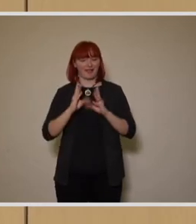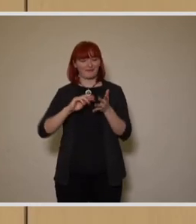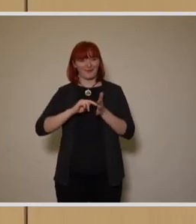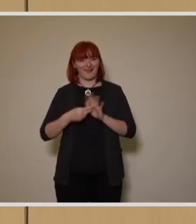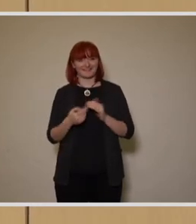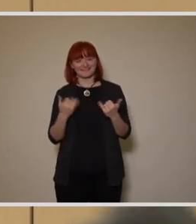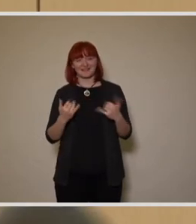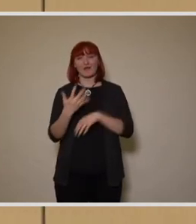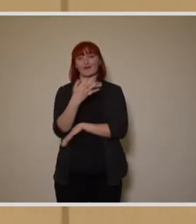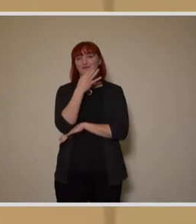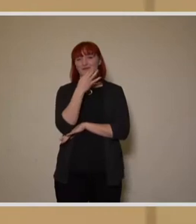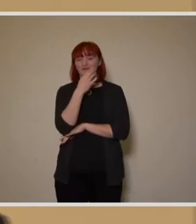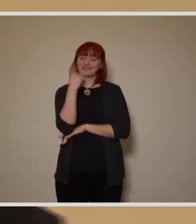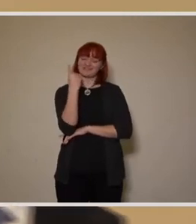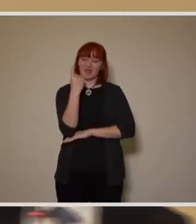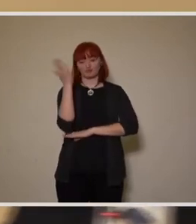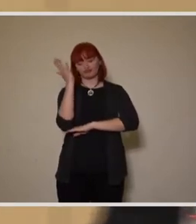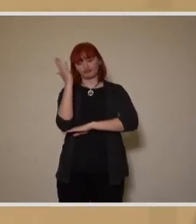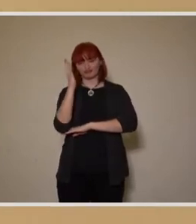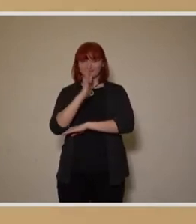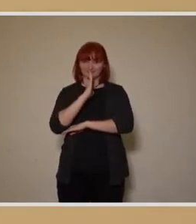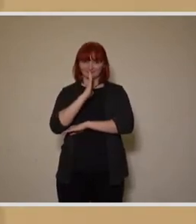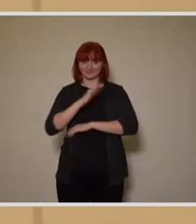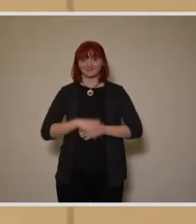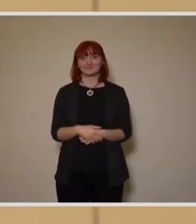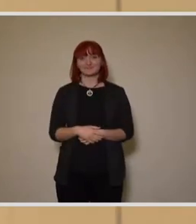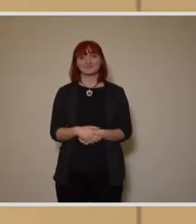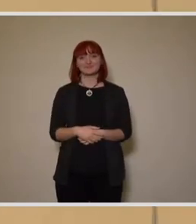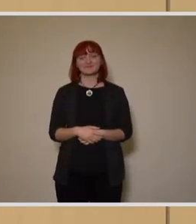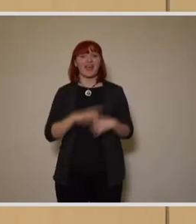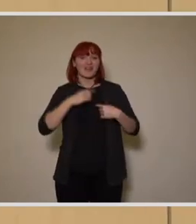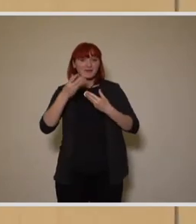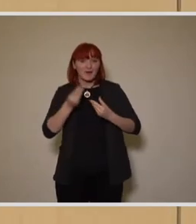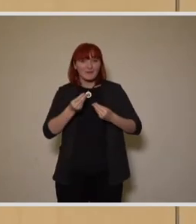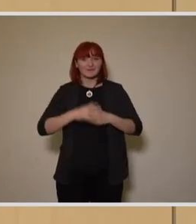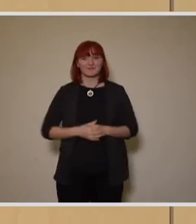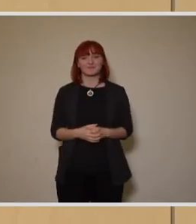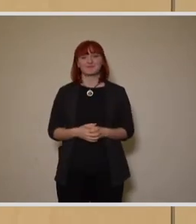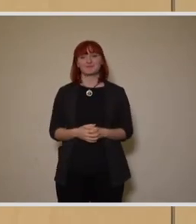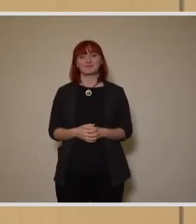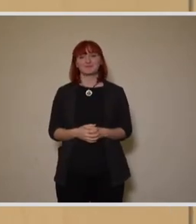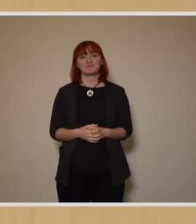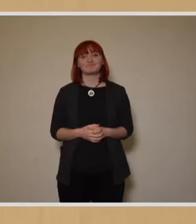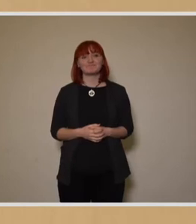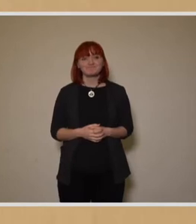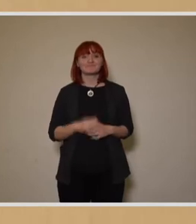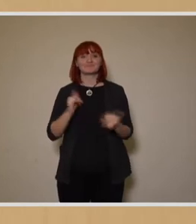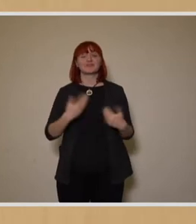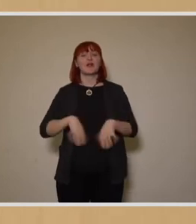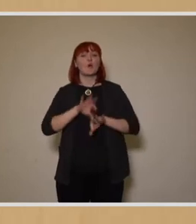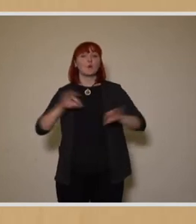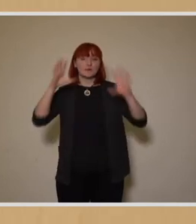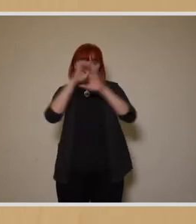nächsten 5 Minuten dürfen Sie zu uns sprechen. Herzlich willkommen. Bitte sehr. Ja, schönen guten